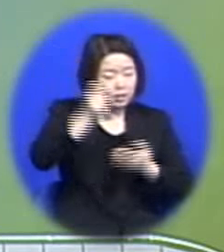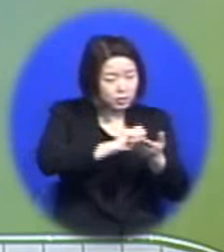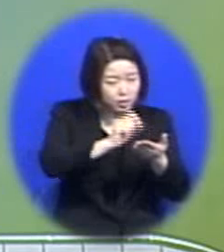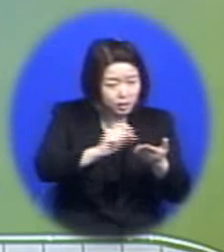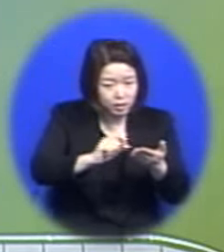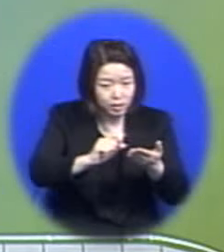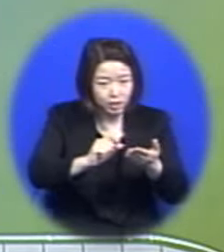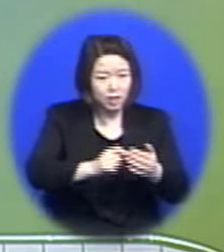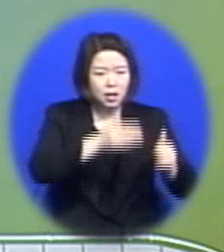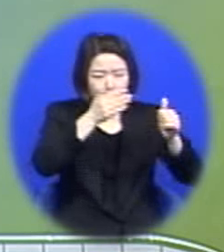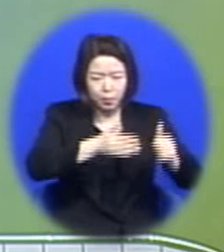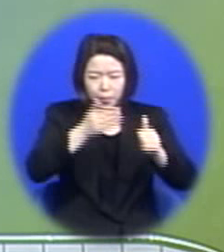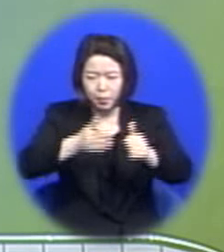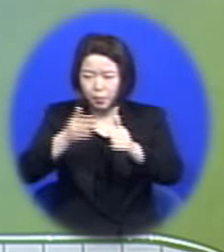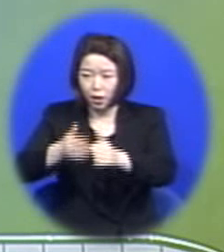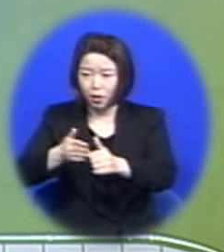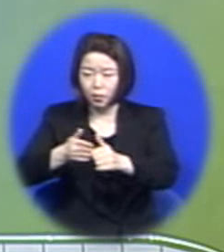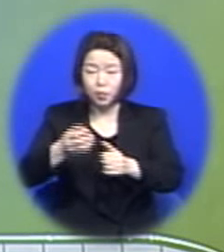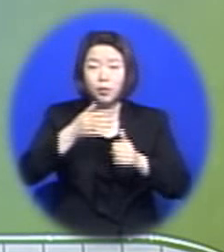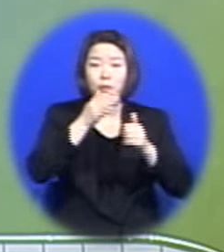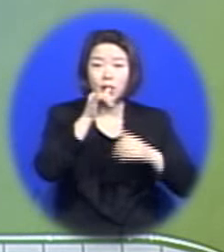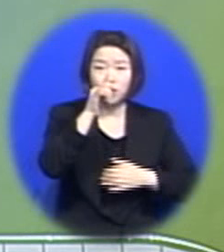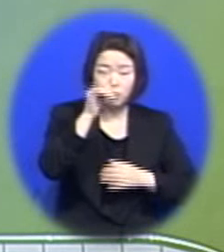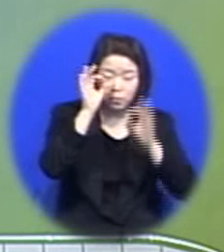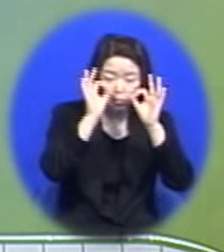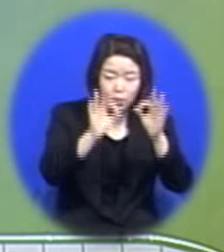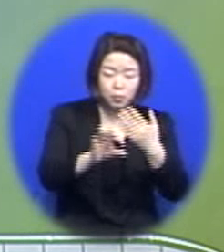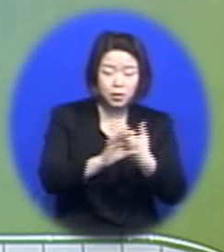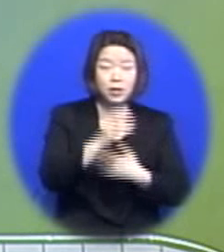보면 신기할 정도예요.